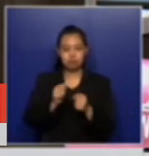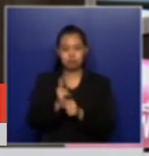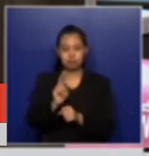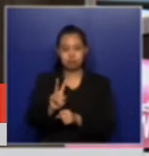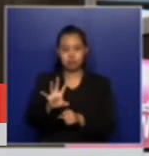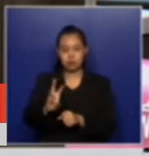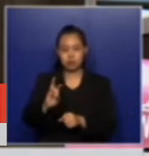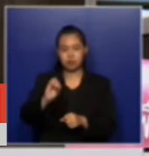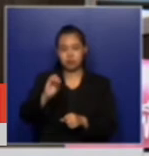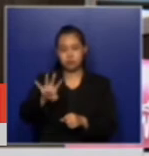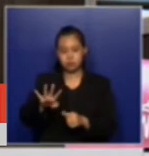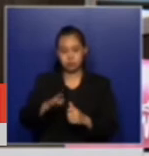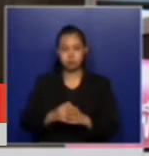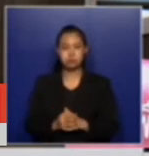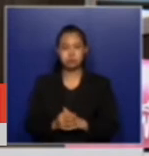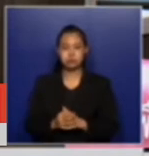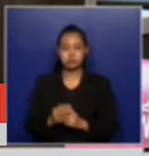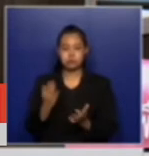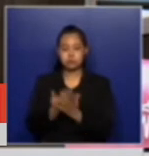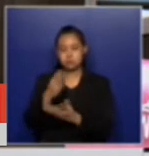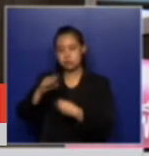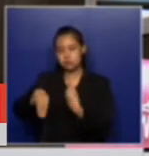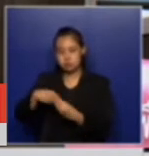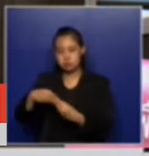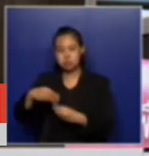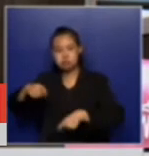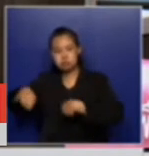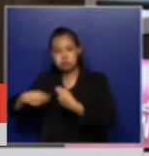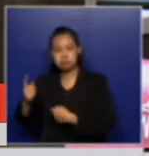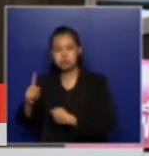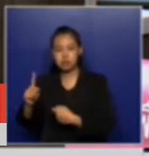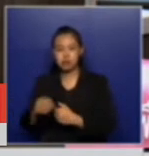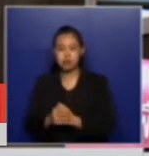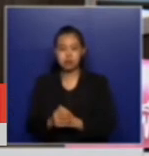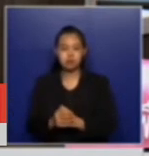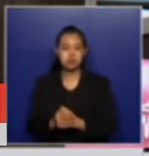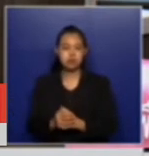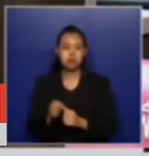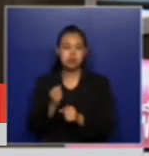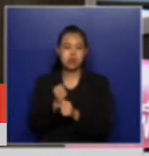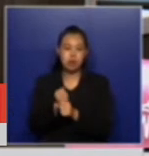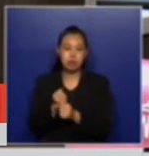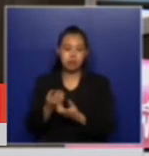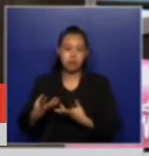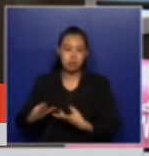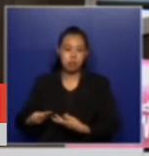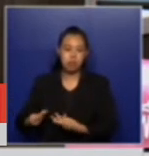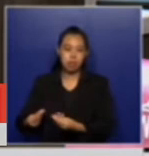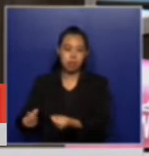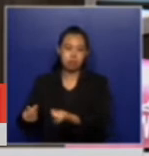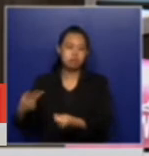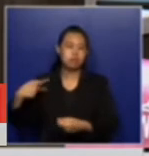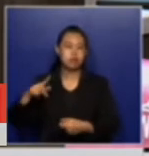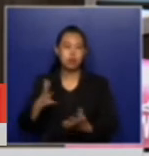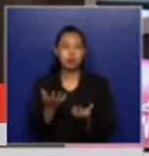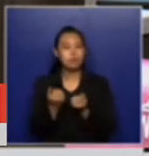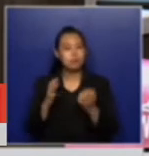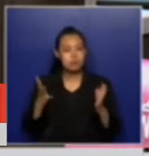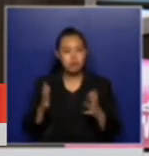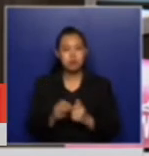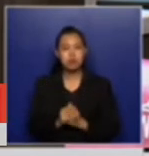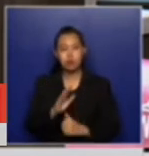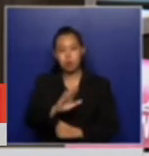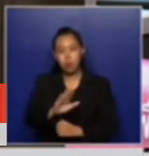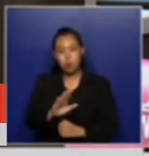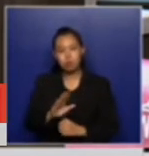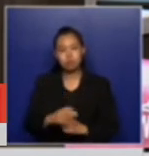ไม่ถูกใช้ไปในเชิงตำน้ำพริกลอยมาน้ำ พื่อประโยชน์ทางการเมืองของพรรค